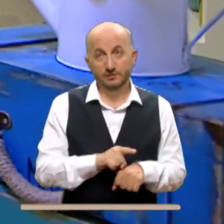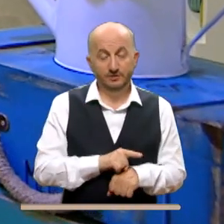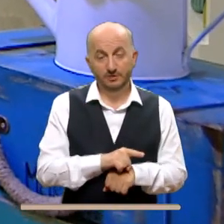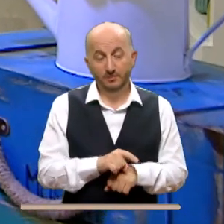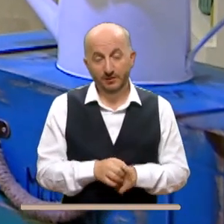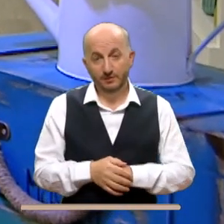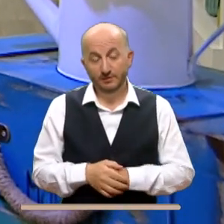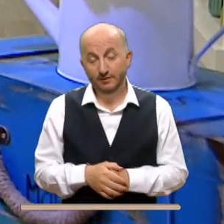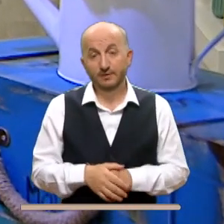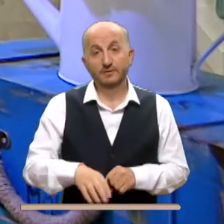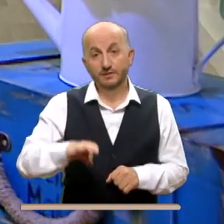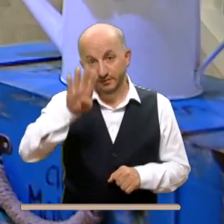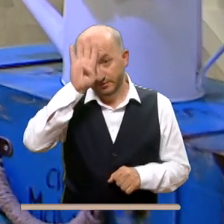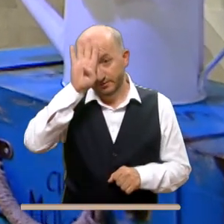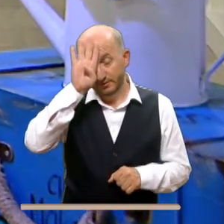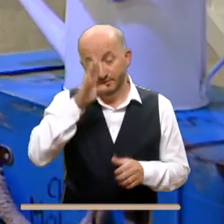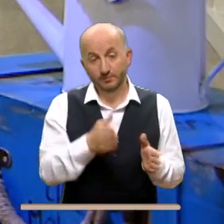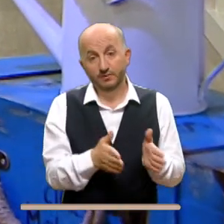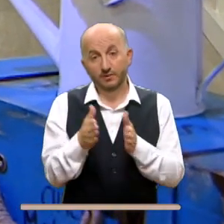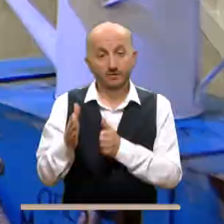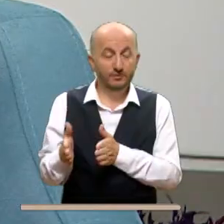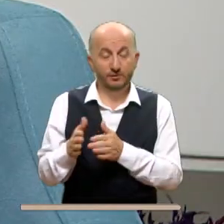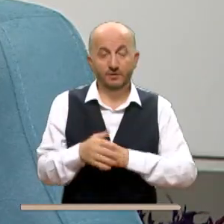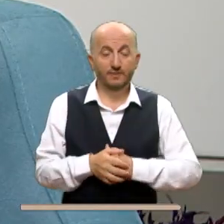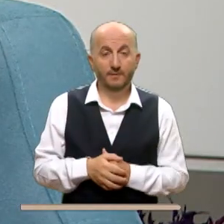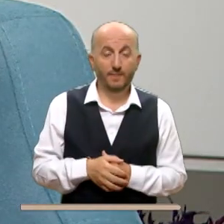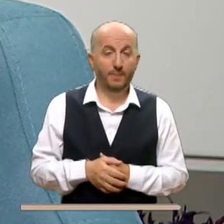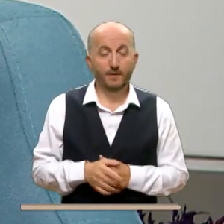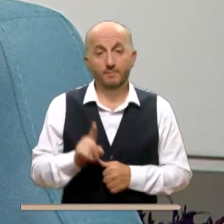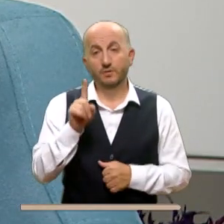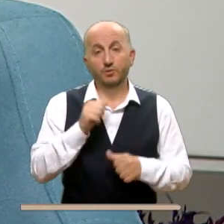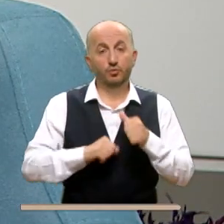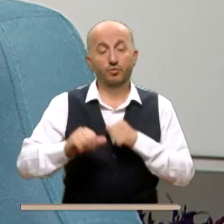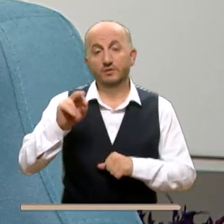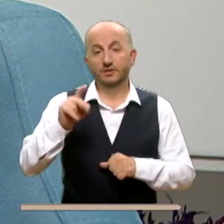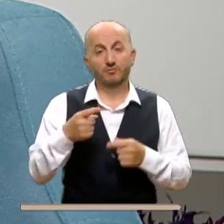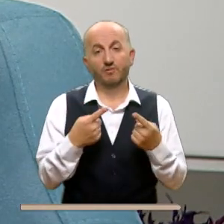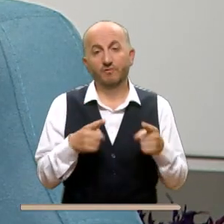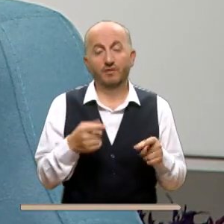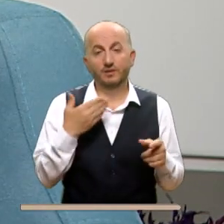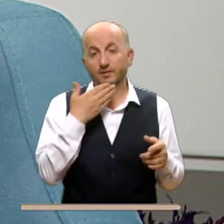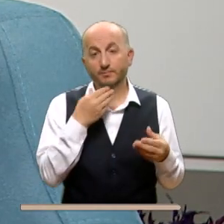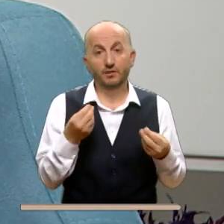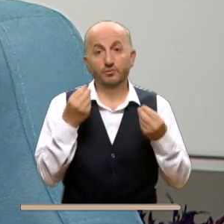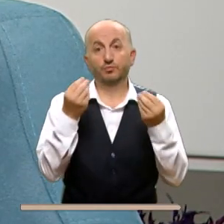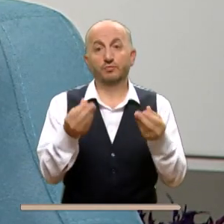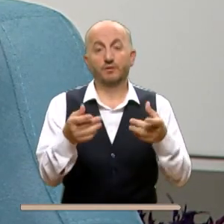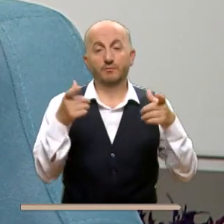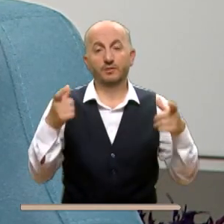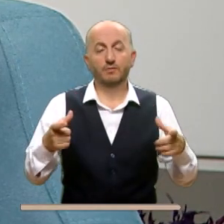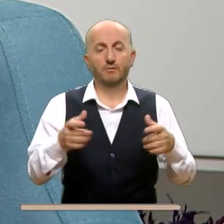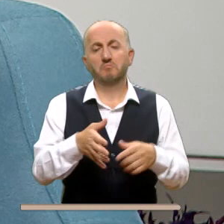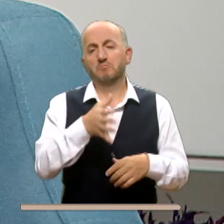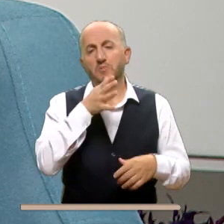oldu. İstanbul zaten ayrıca bir üniversite gibi farklı imkanlar sunan bir kent.